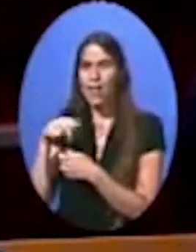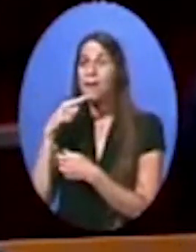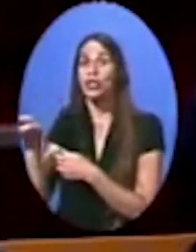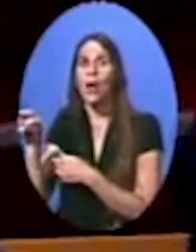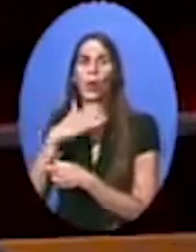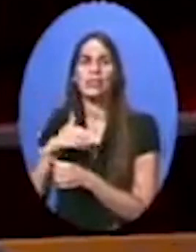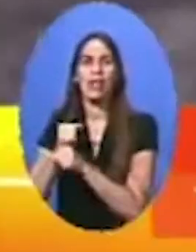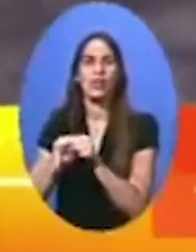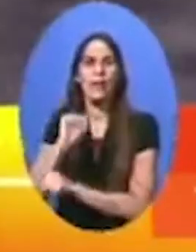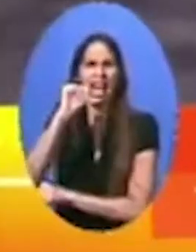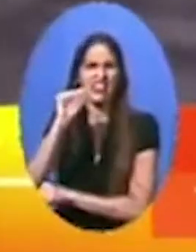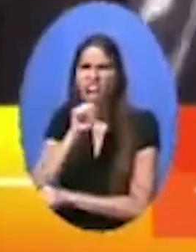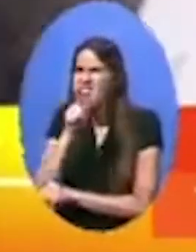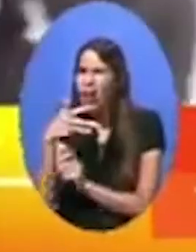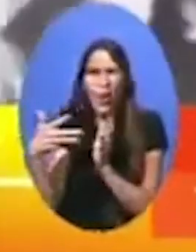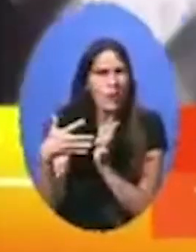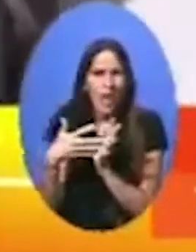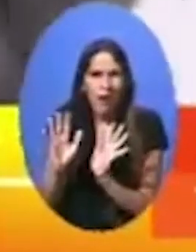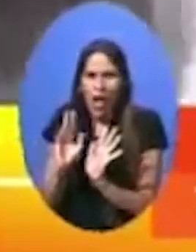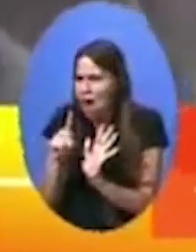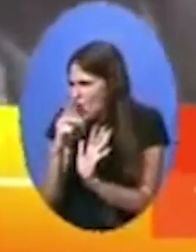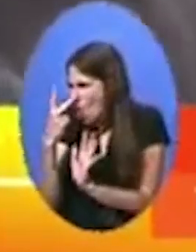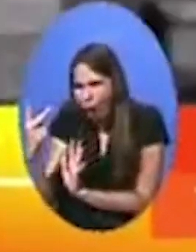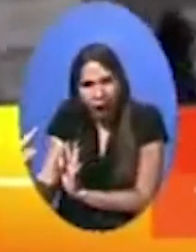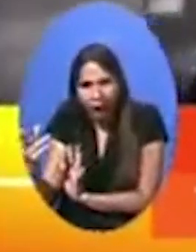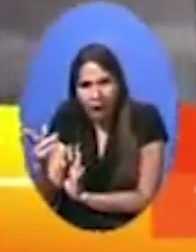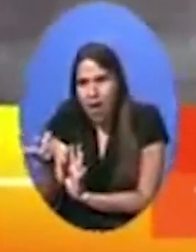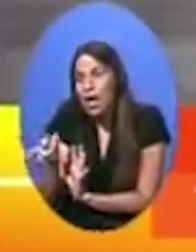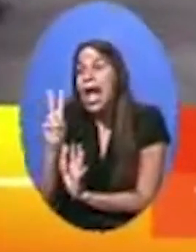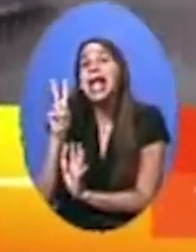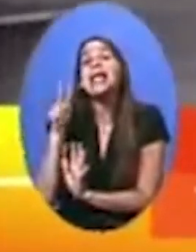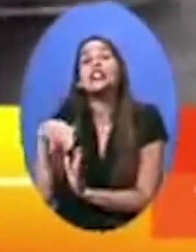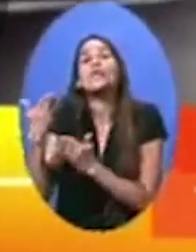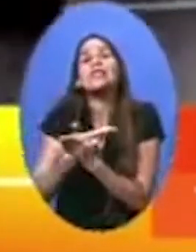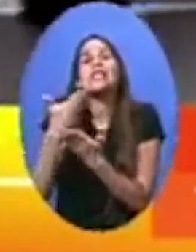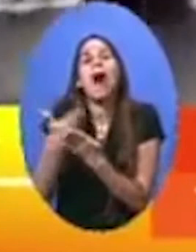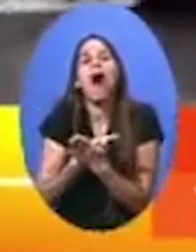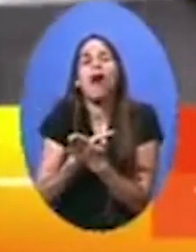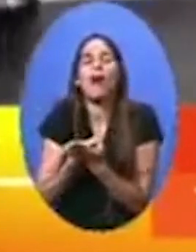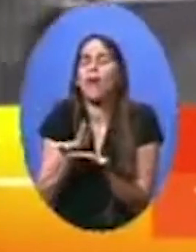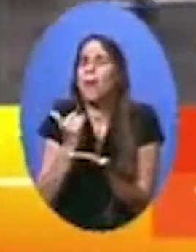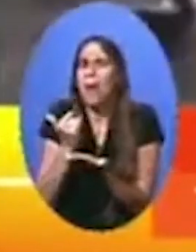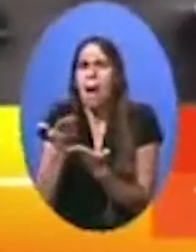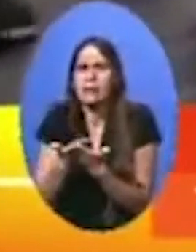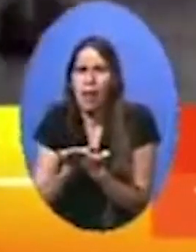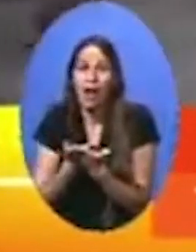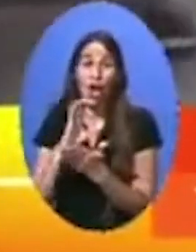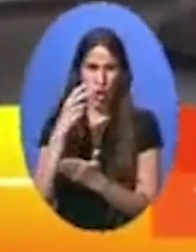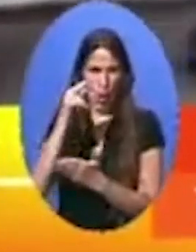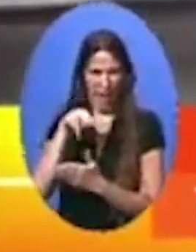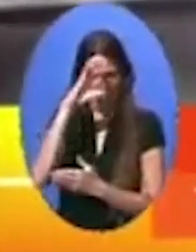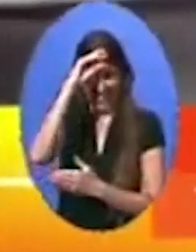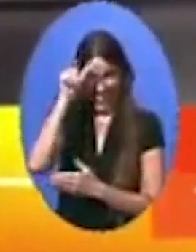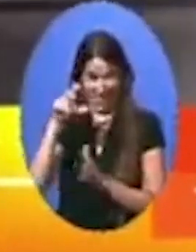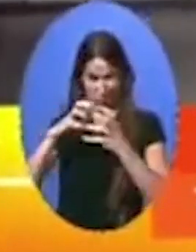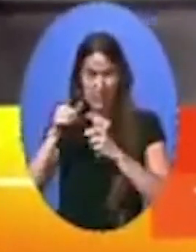לעשות מרד. עכשיו, אף אחד לא בדק ולא ראה. זאת אומרת, יש לך מסמך. מה המסמך? אותו כהן מדווח